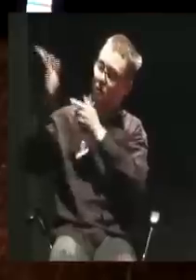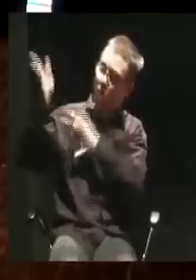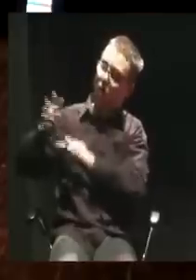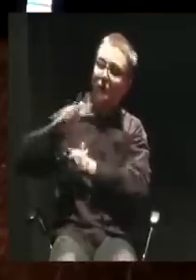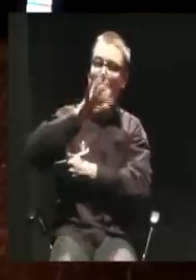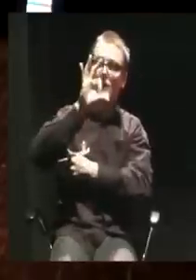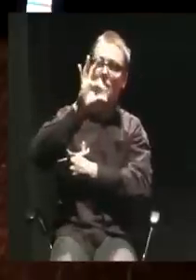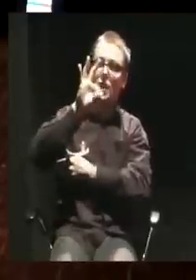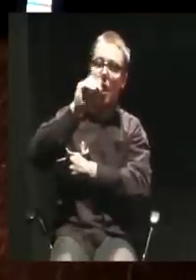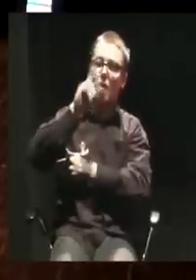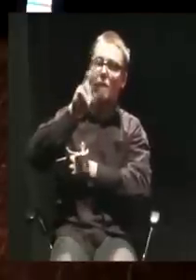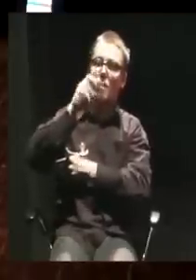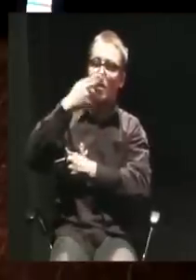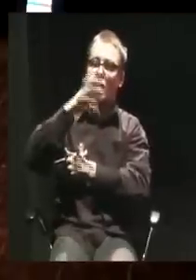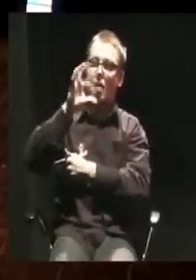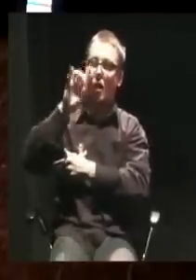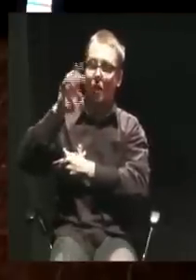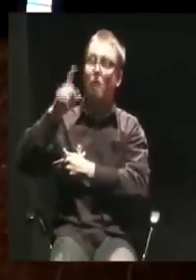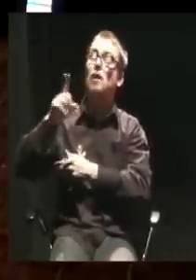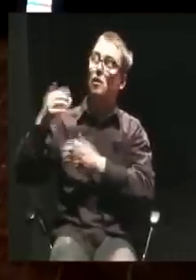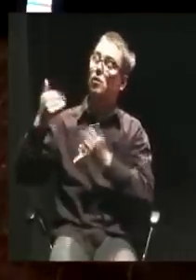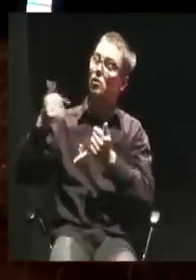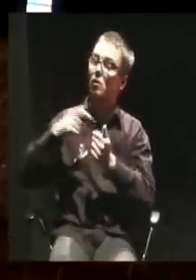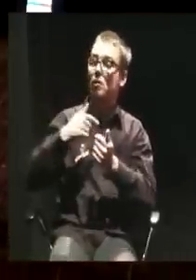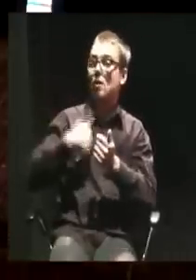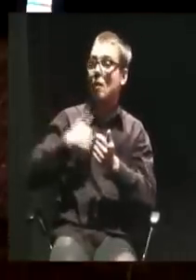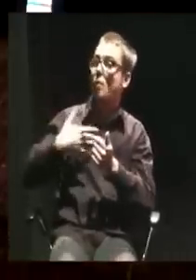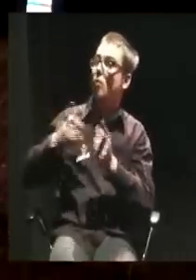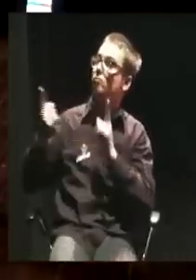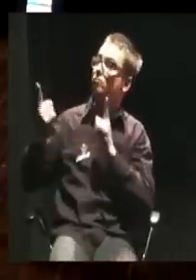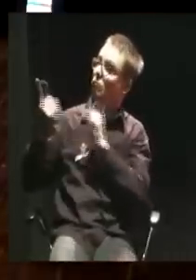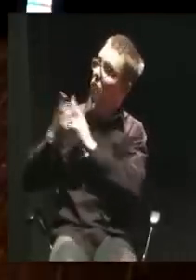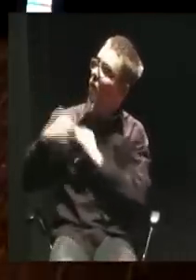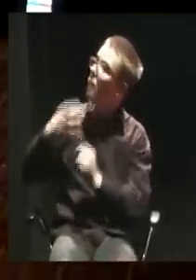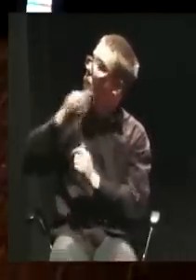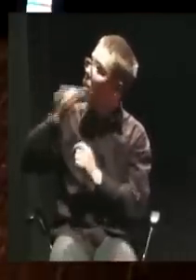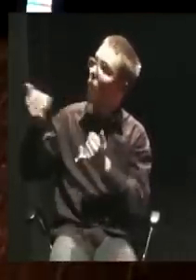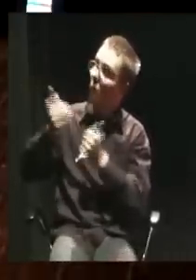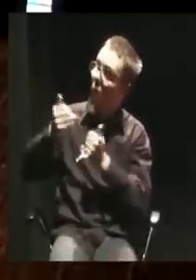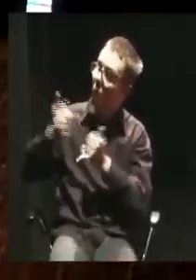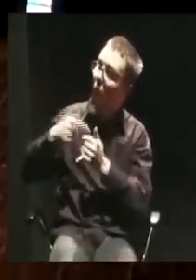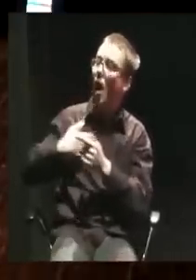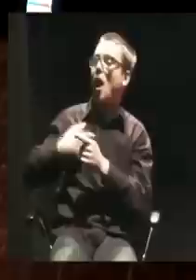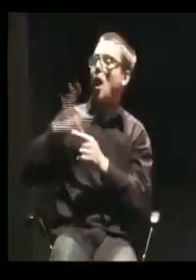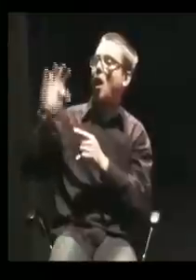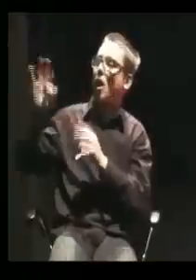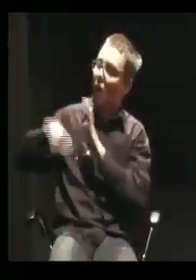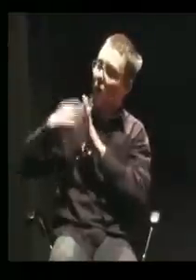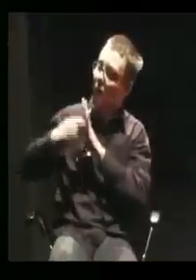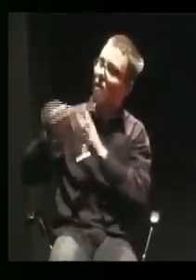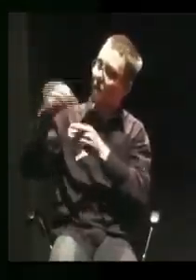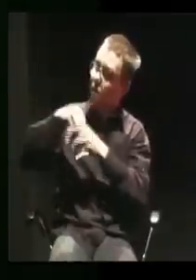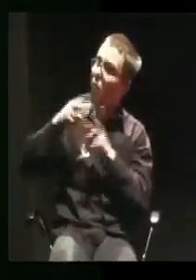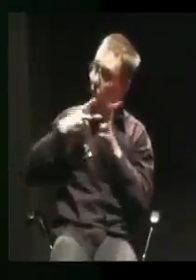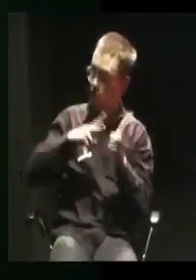no i zapytałem, czy mógłbym zagrać w jego filmie, statystować. Odesłał mnie do swojego asystenta, tego męczyłem przez pół roku, następnie wysłano mnie na plan zdjęciowy,